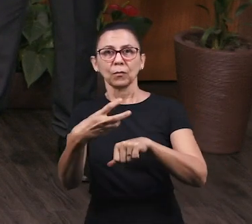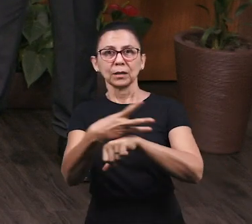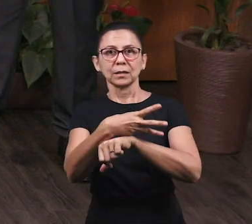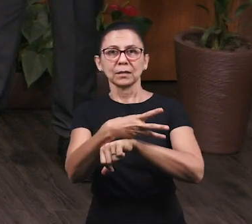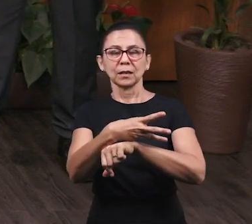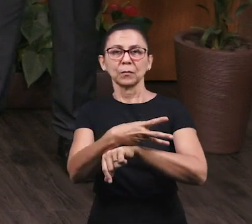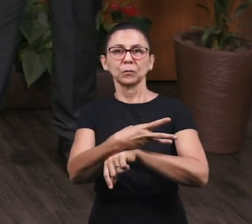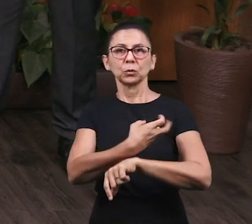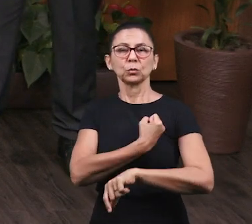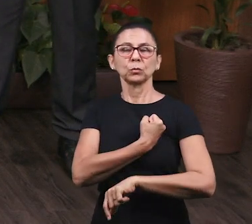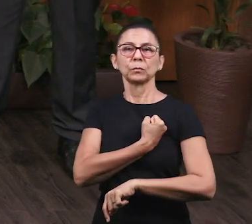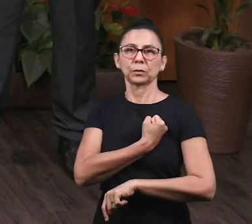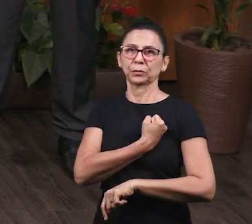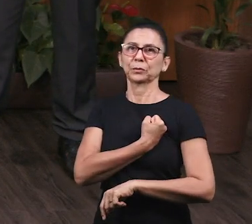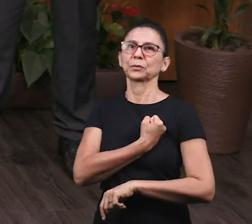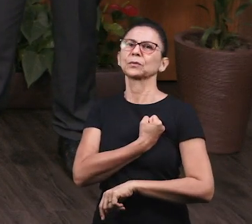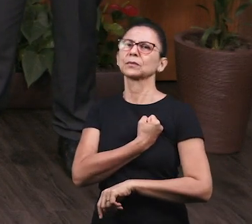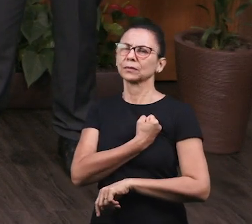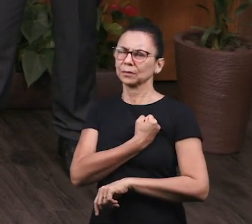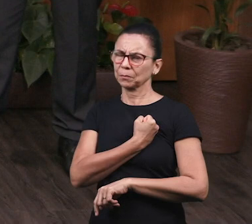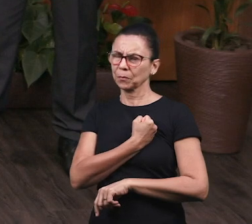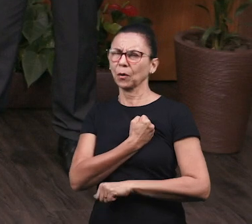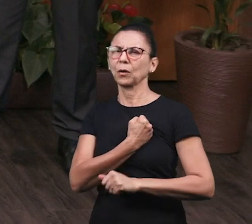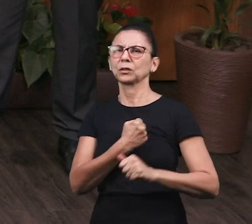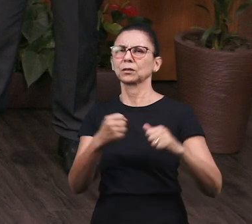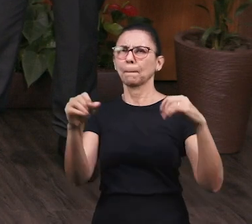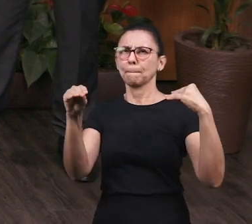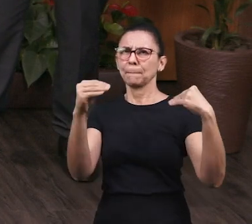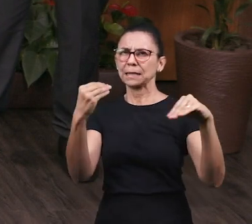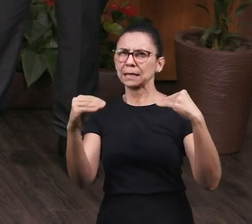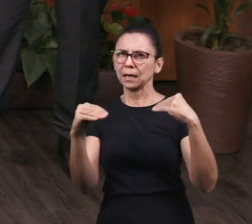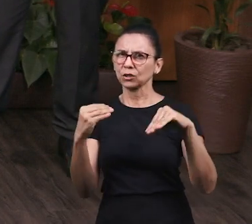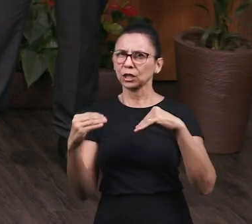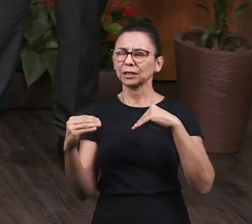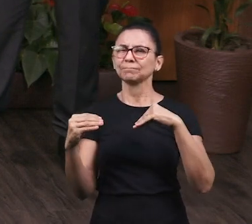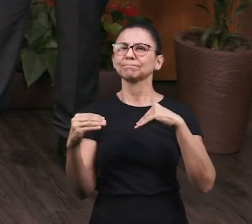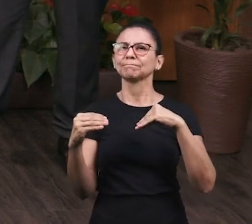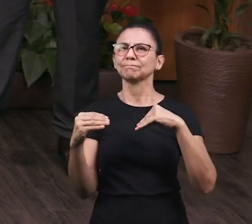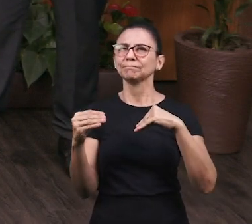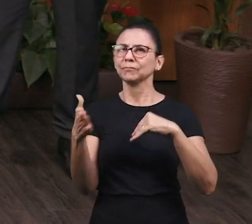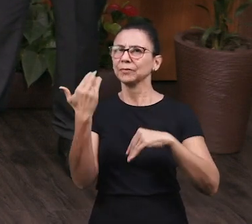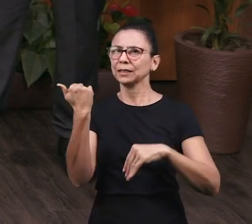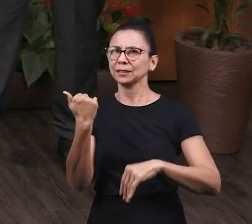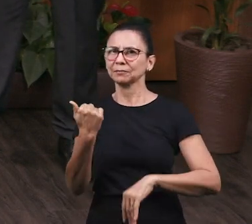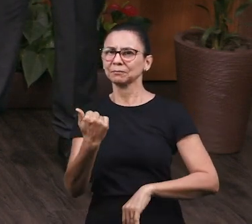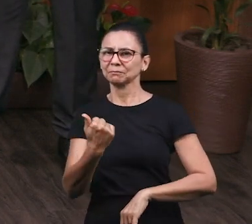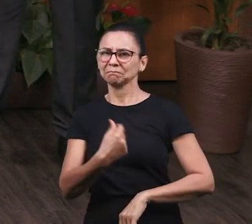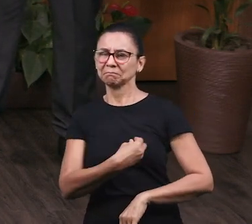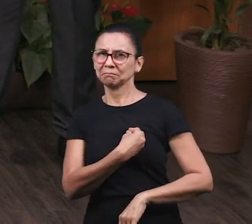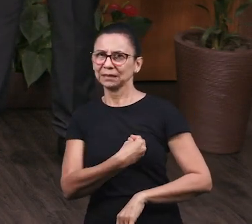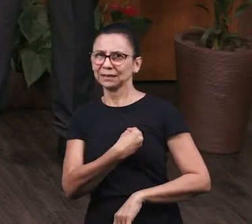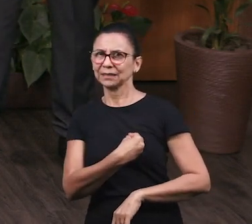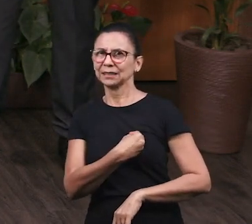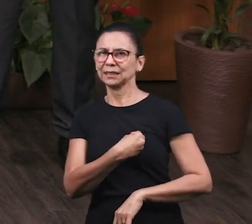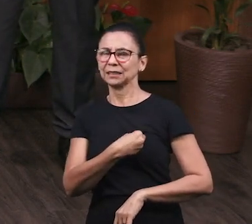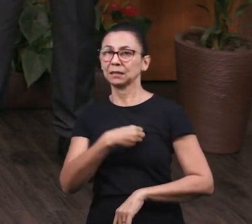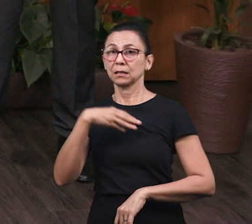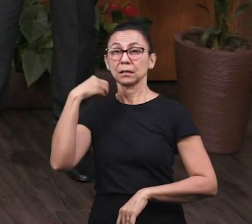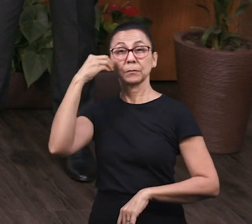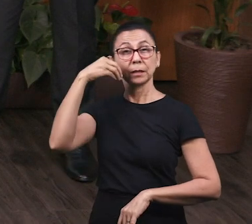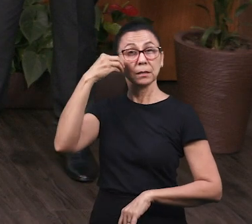allez être dirigé vers le numéro de WhatsApp à travers lequel vous pouvez nous envoyer un message. Participez. Envoyez